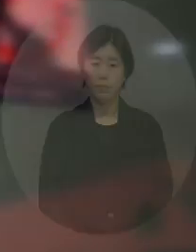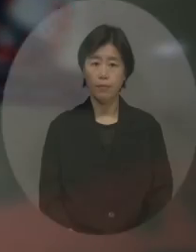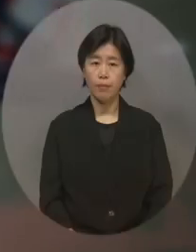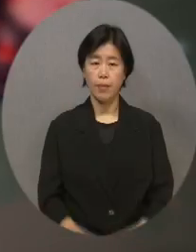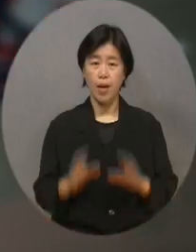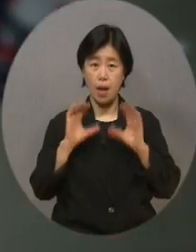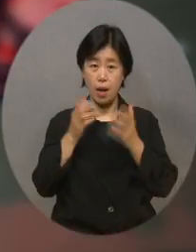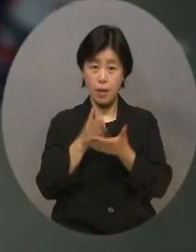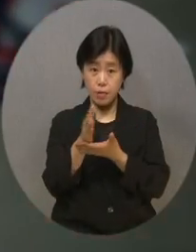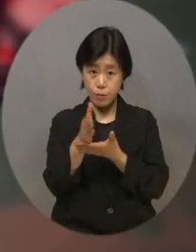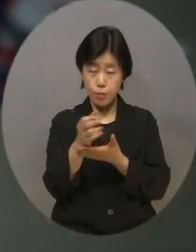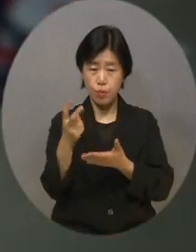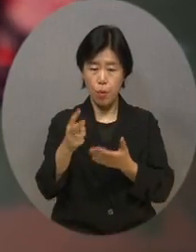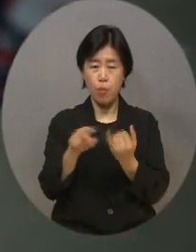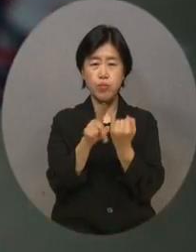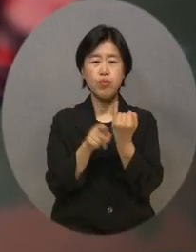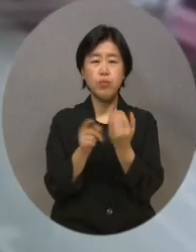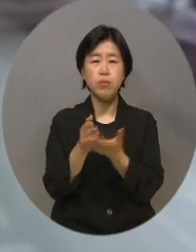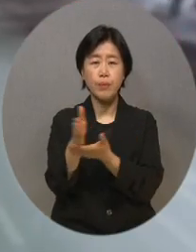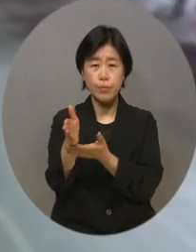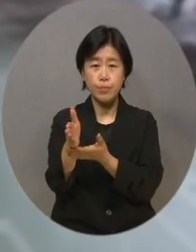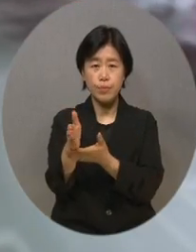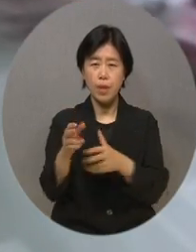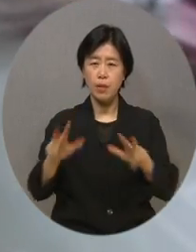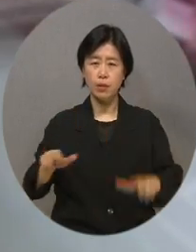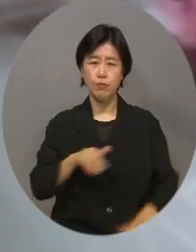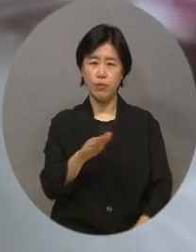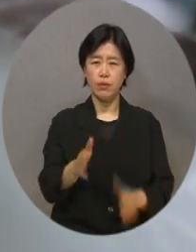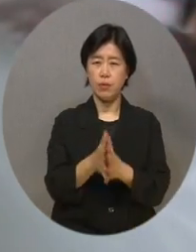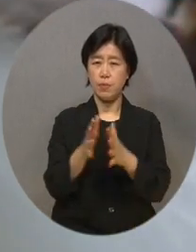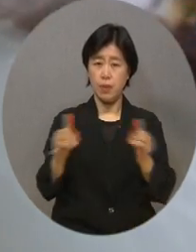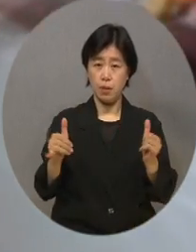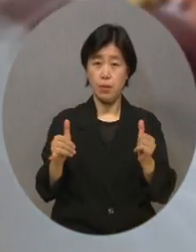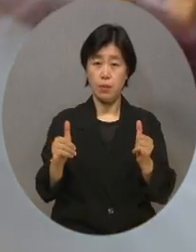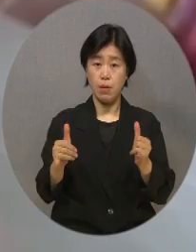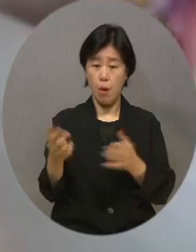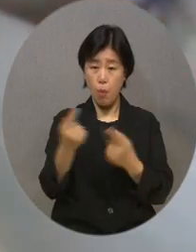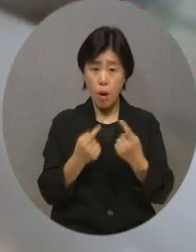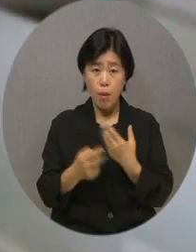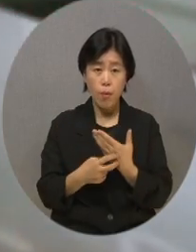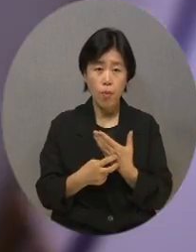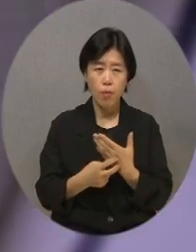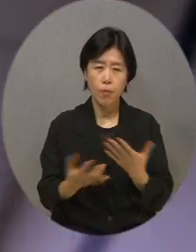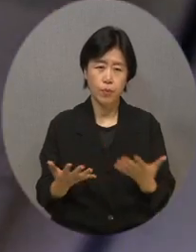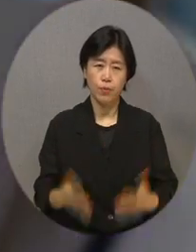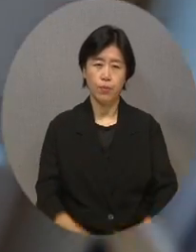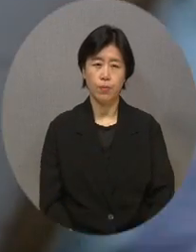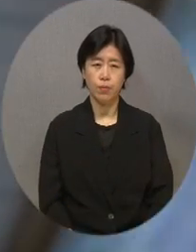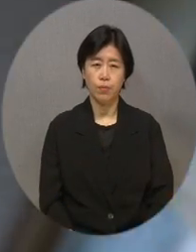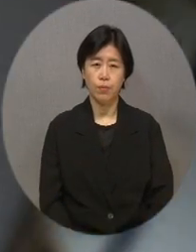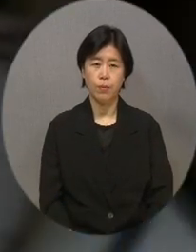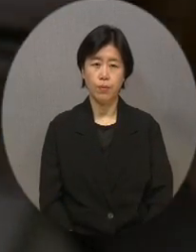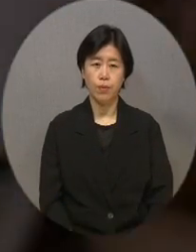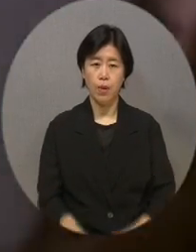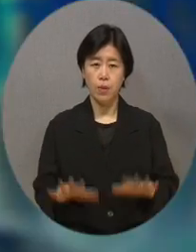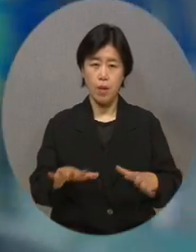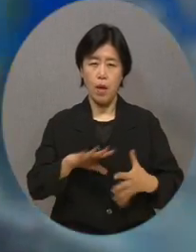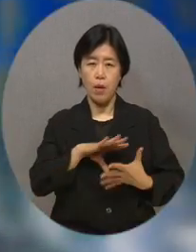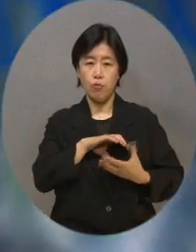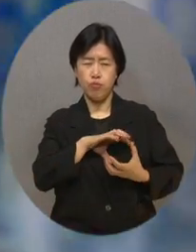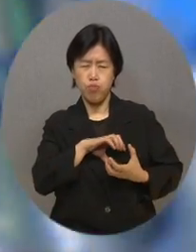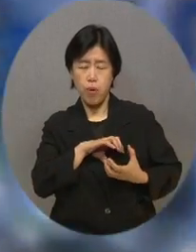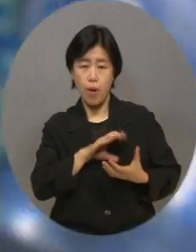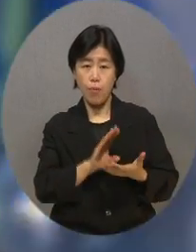소아과라든지 산부인과도 지금 우리 시민들이 갈 수 있는 곳이 없습니다. 이제